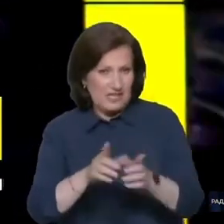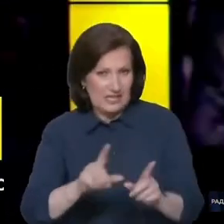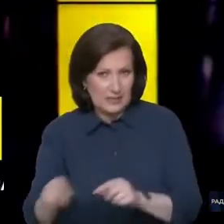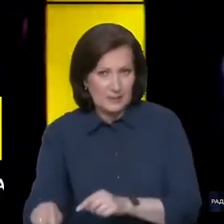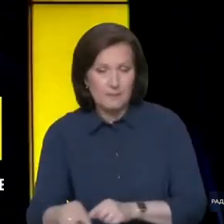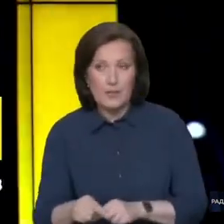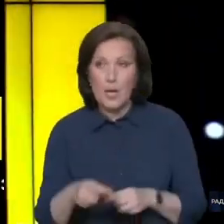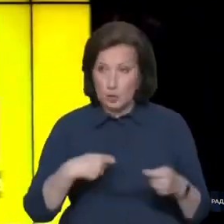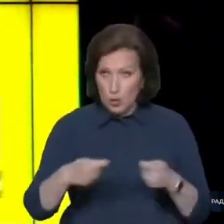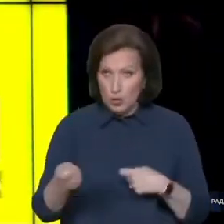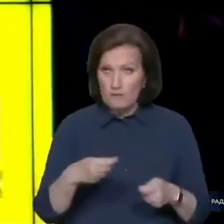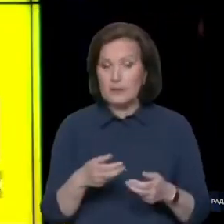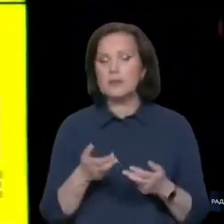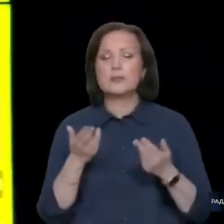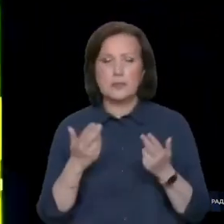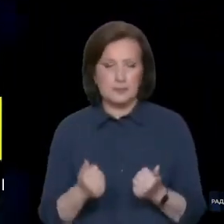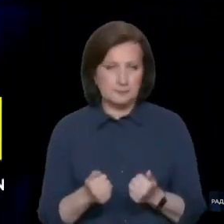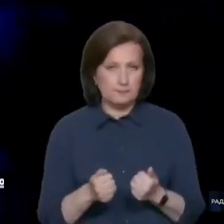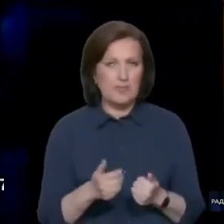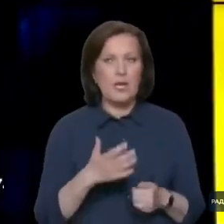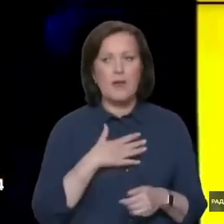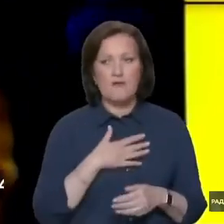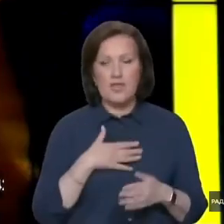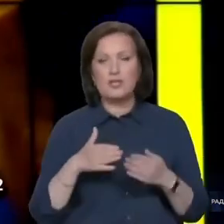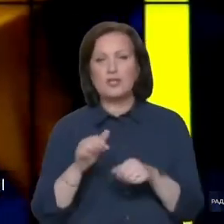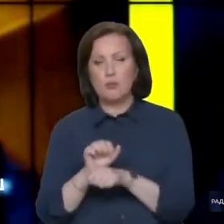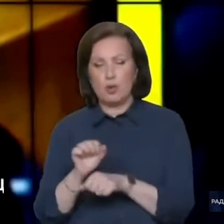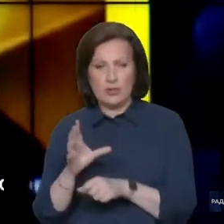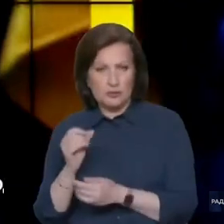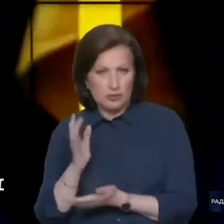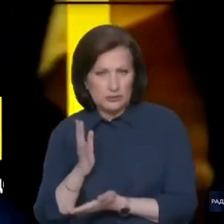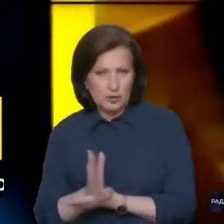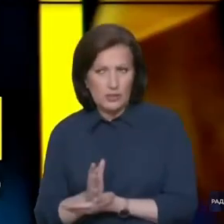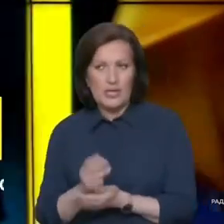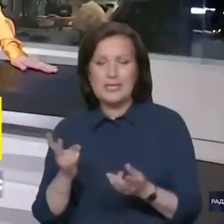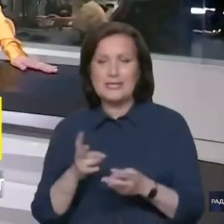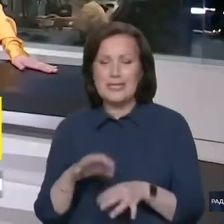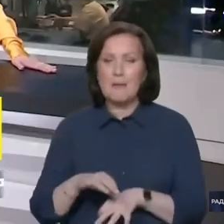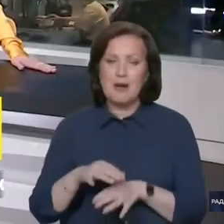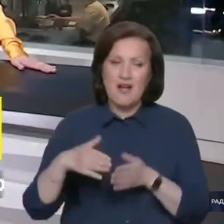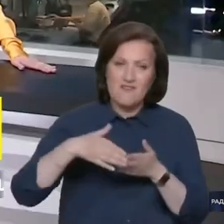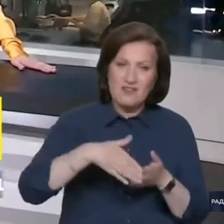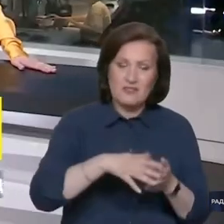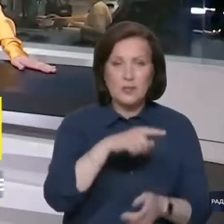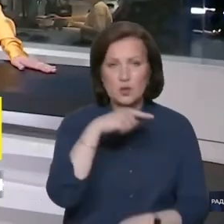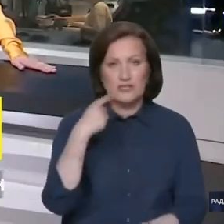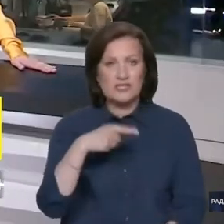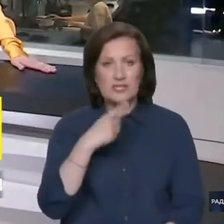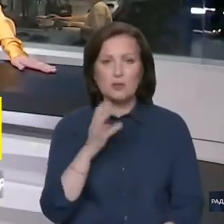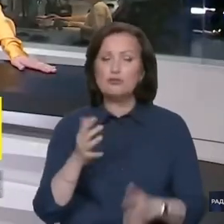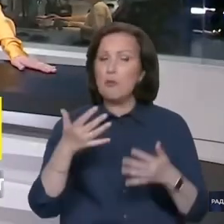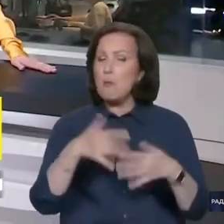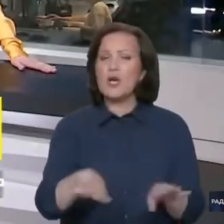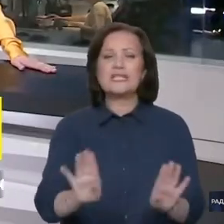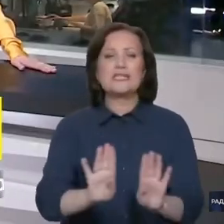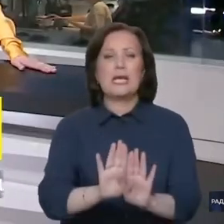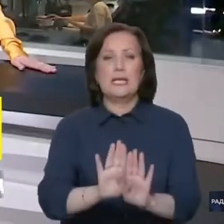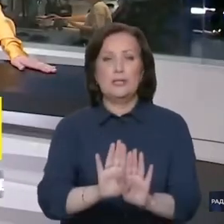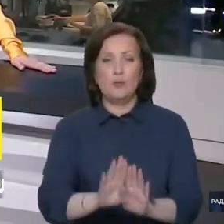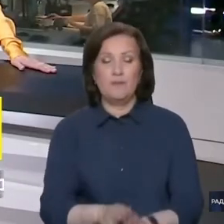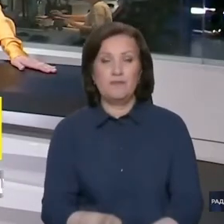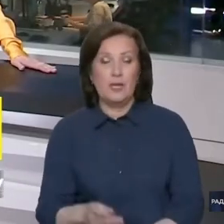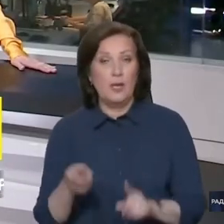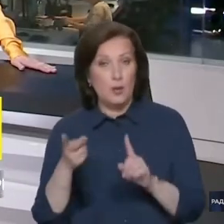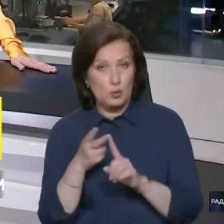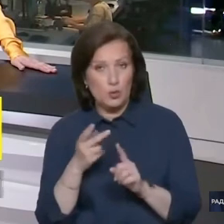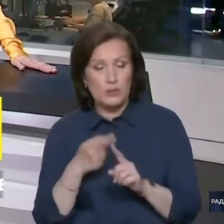А торговельних? Так. Наші портах ще стоять, їх треба вивезти, але Росія сказала, що море вже закрите.